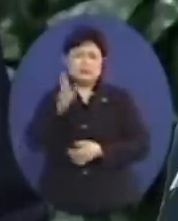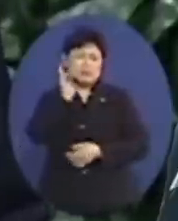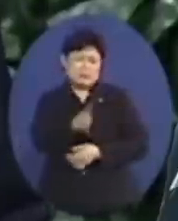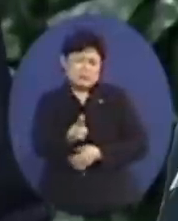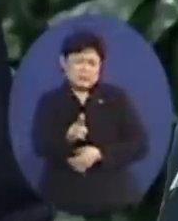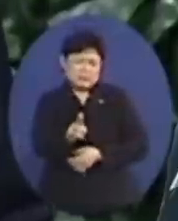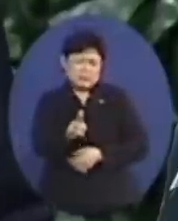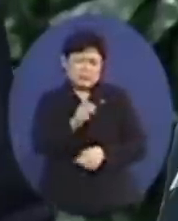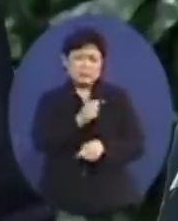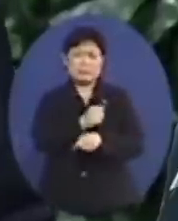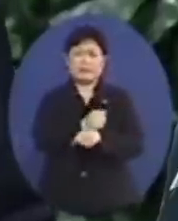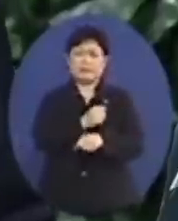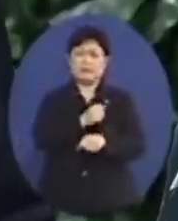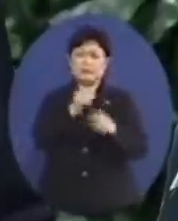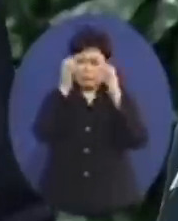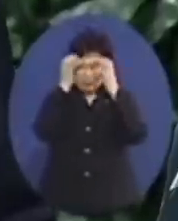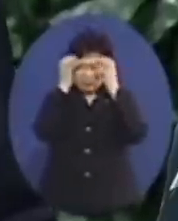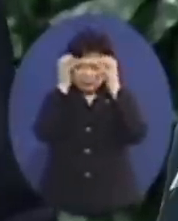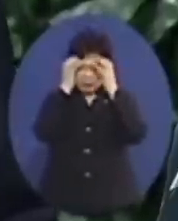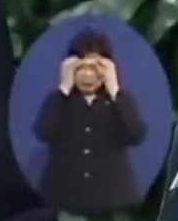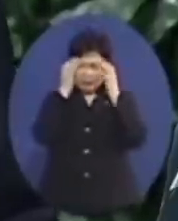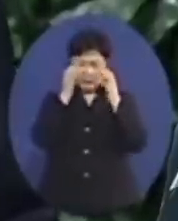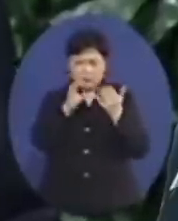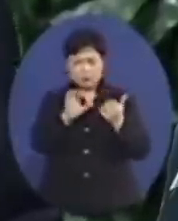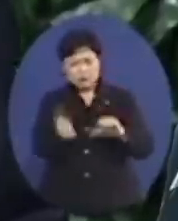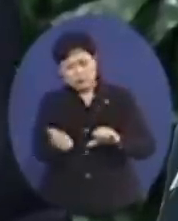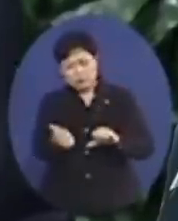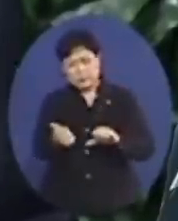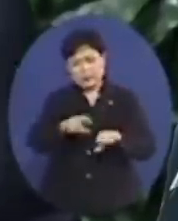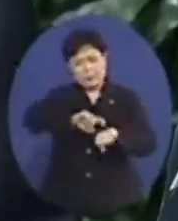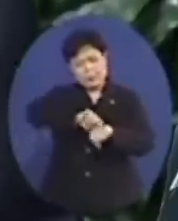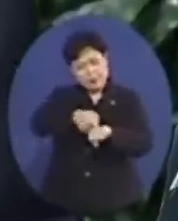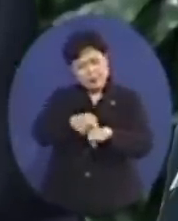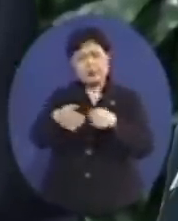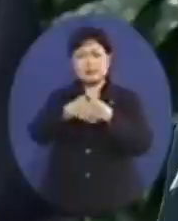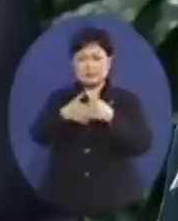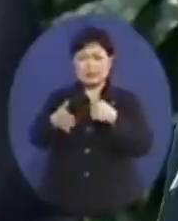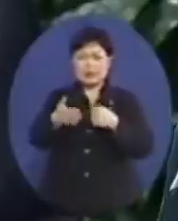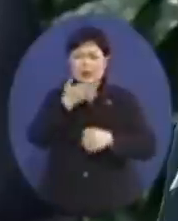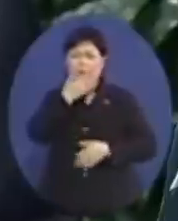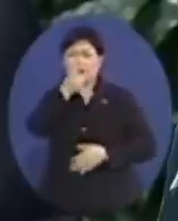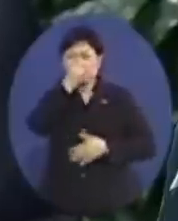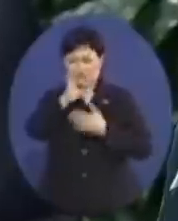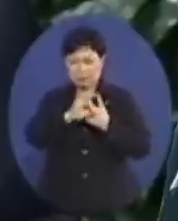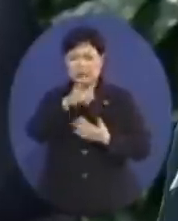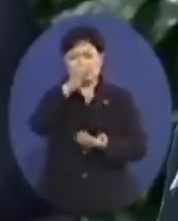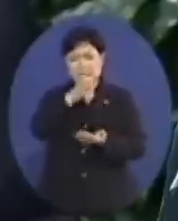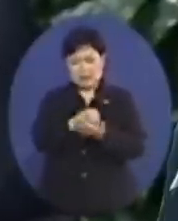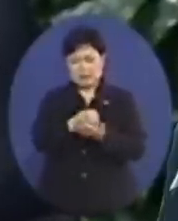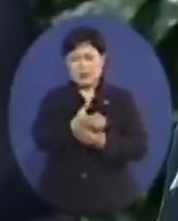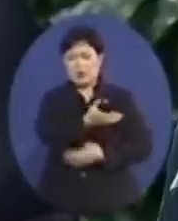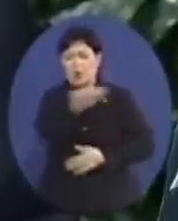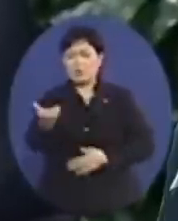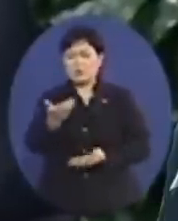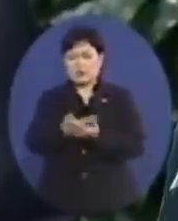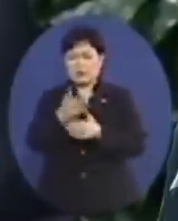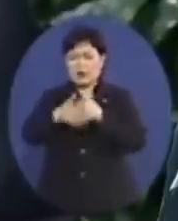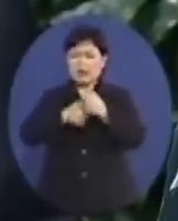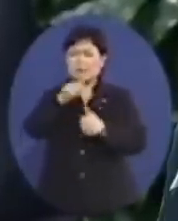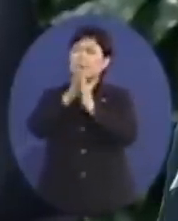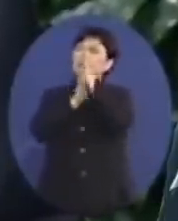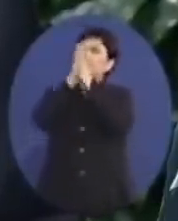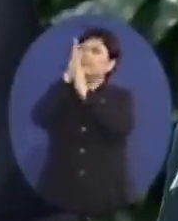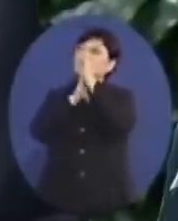혹심한 사형 제도이기 때문에 할 수만 있으면 이 잔을 옮겨달라고 예수님도 하나님께